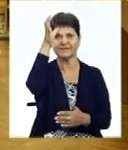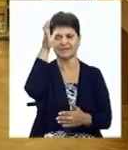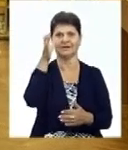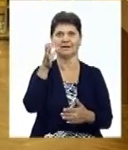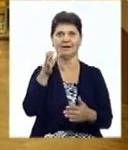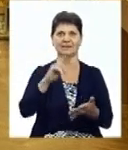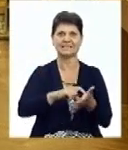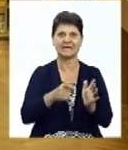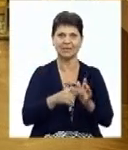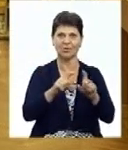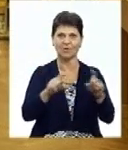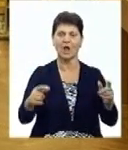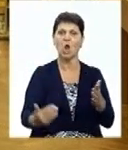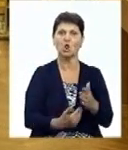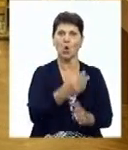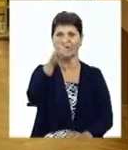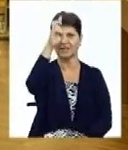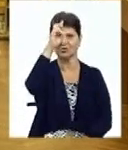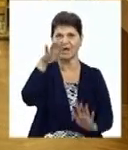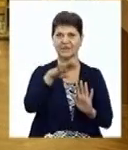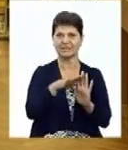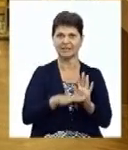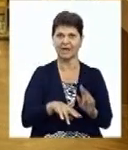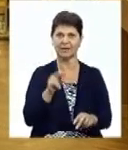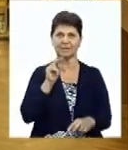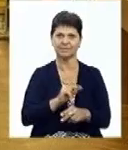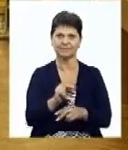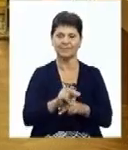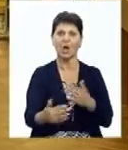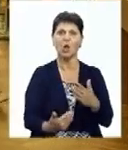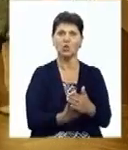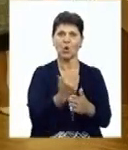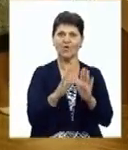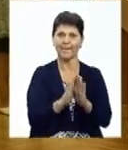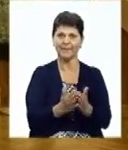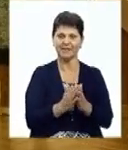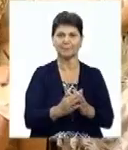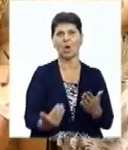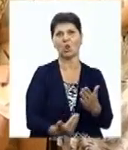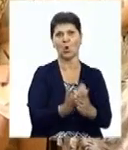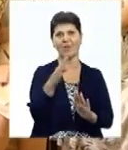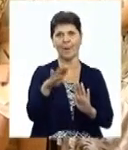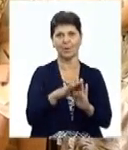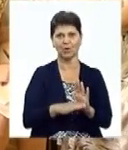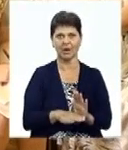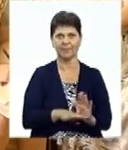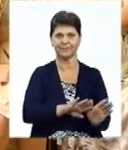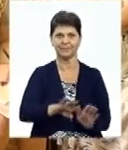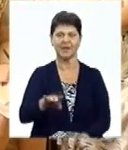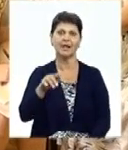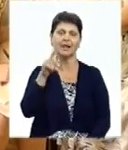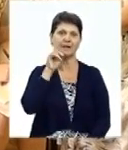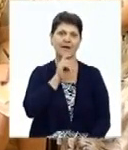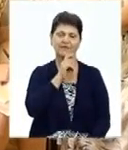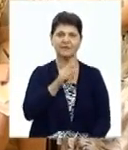вони будуть працювати за новим державним стандартом, за новими підручниками, за новими програмами. На Вінниччині минулоріч